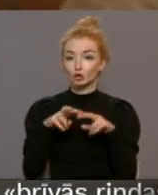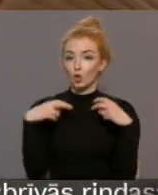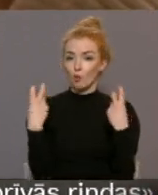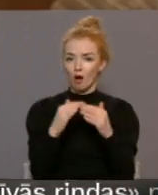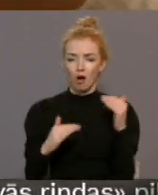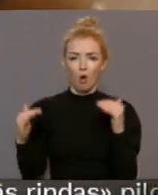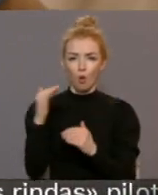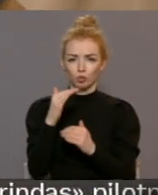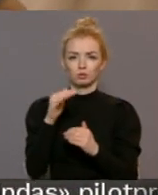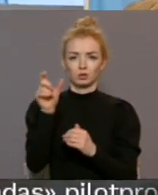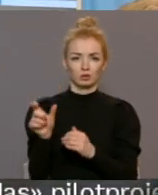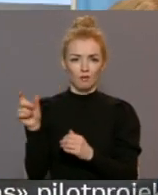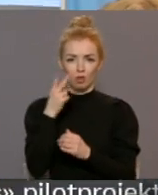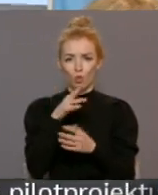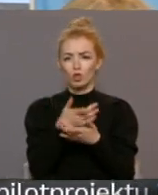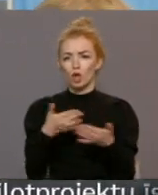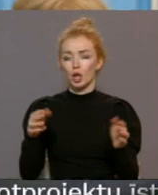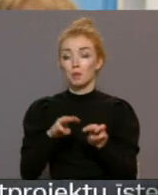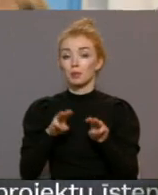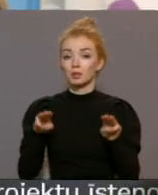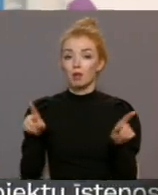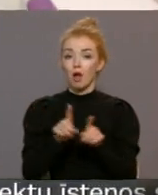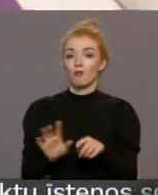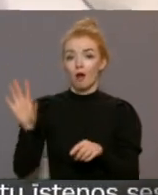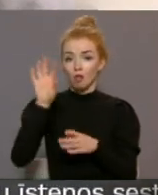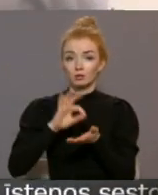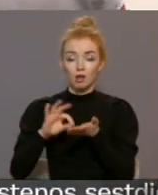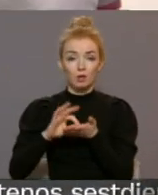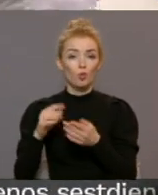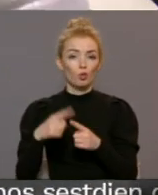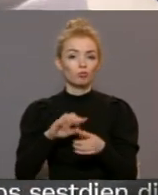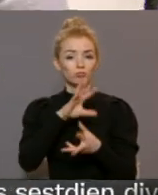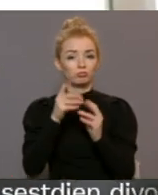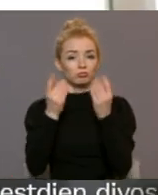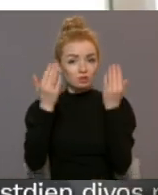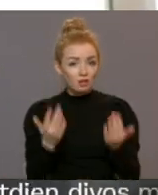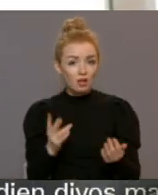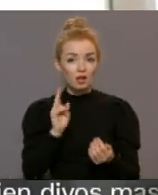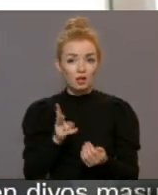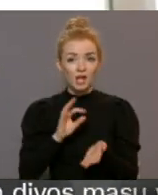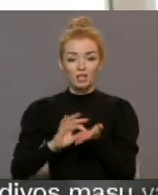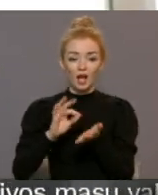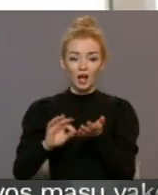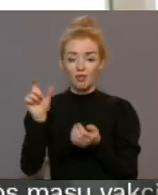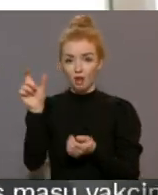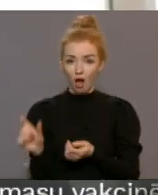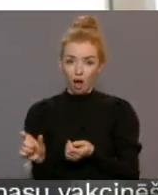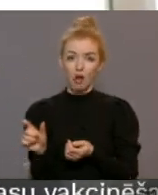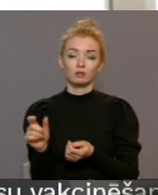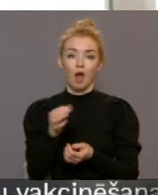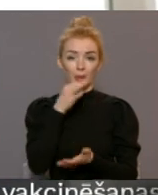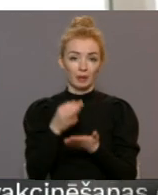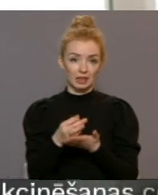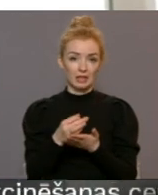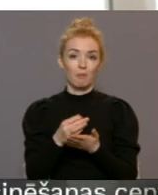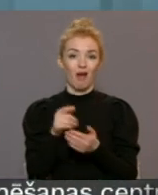augsta līmeņa ierēģi no dažādām ministrijām un valsts kancelejas. Secinot Veselības ministrijas valsts sekretāris Dainis Mūrmanis un Braško